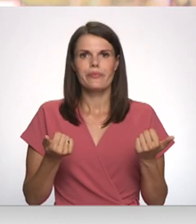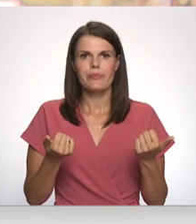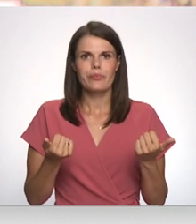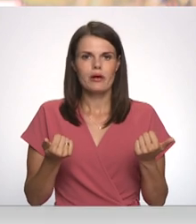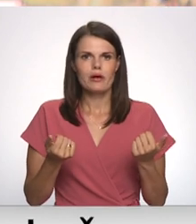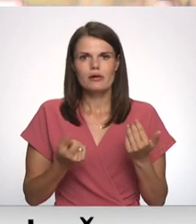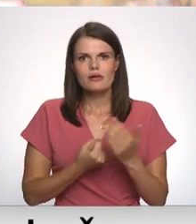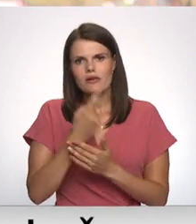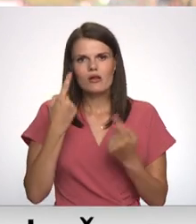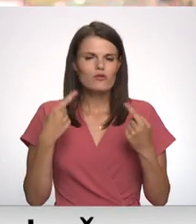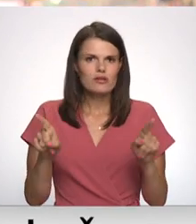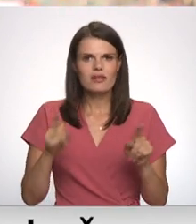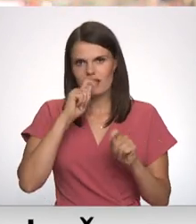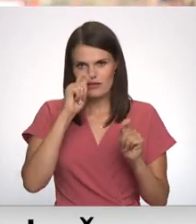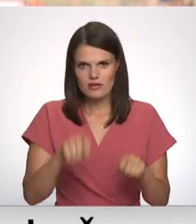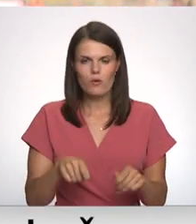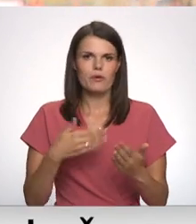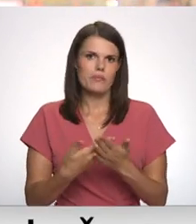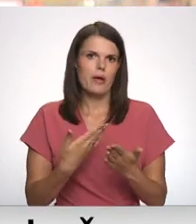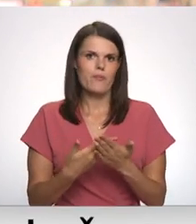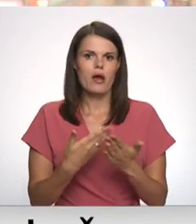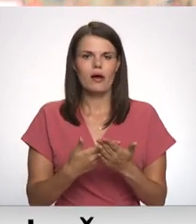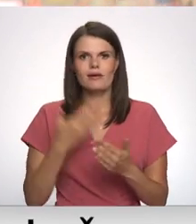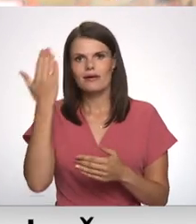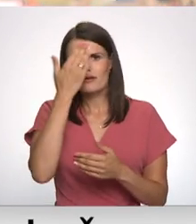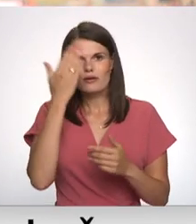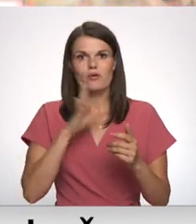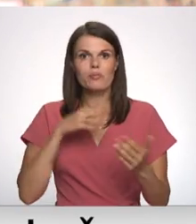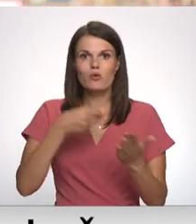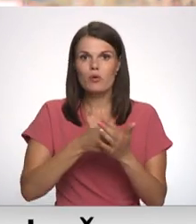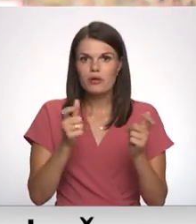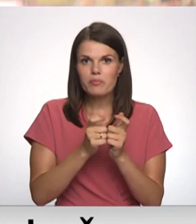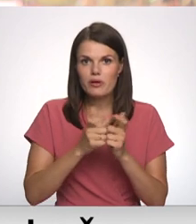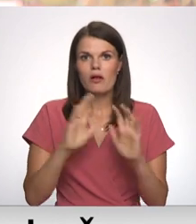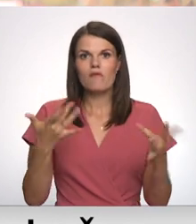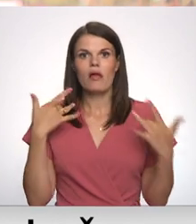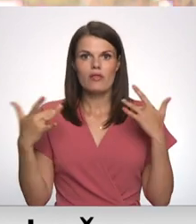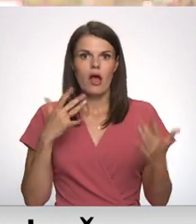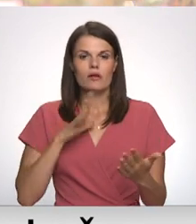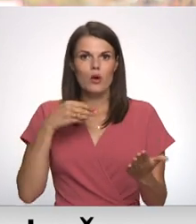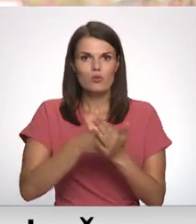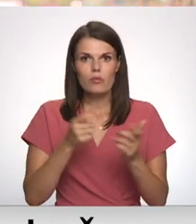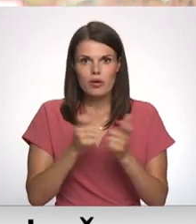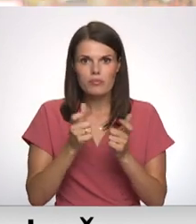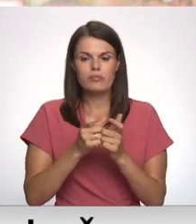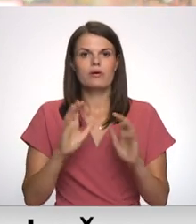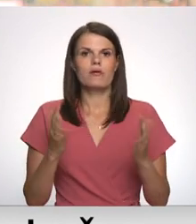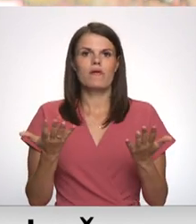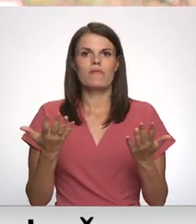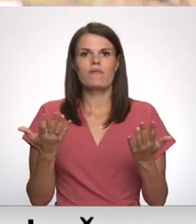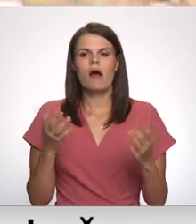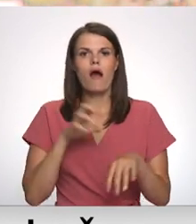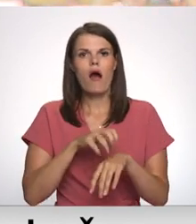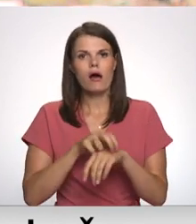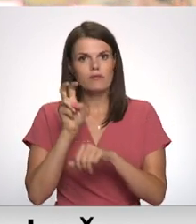ir radušies kaut kādi citi zaudējumi. Piemēram, uz kino viņš ir nopircis biļetes vai uz teātru, vai arī pie ārsta ir apmaksāta jau kaut kādu vizīti